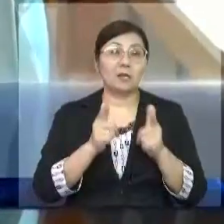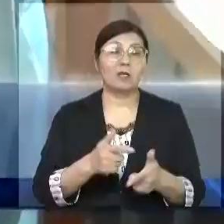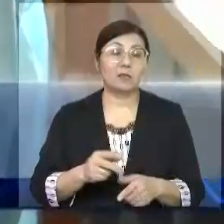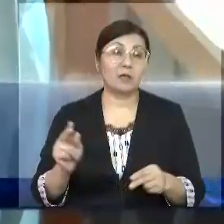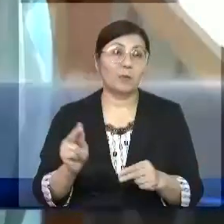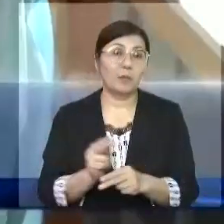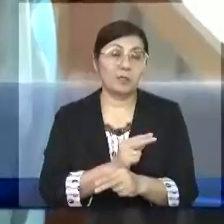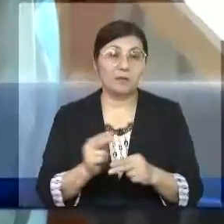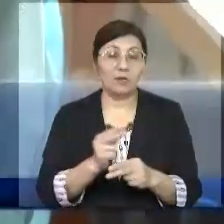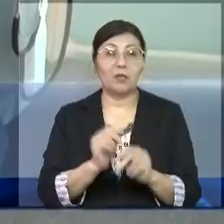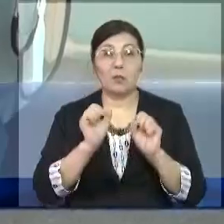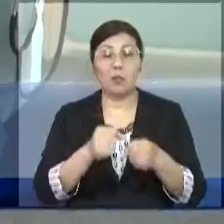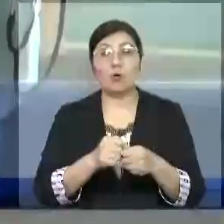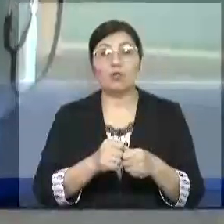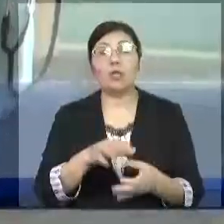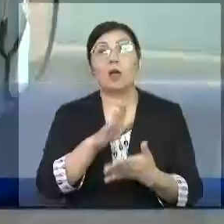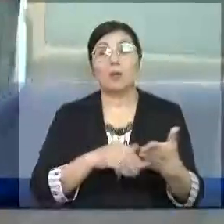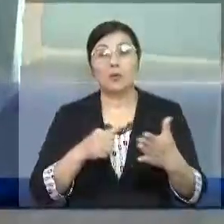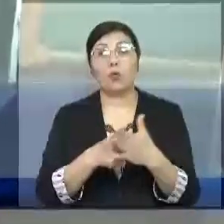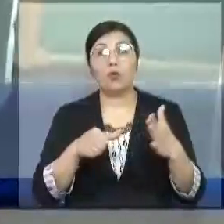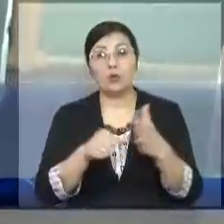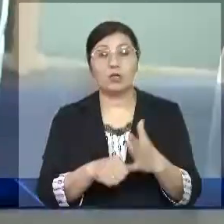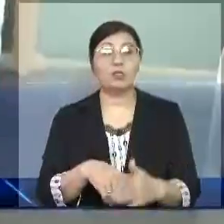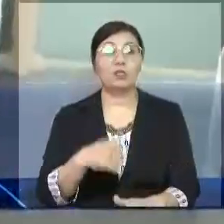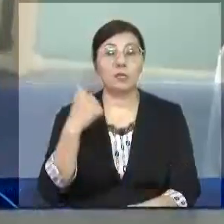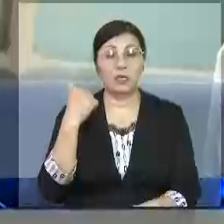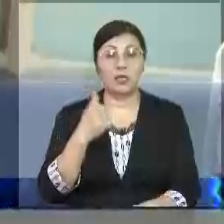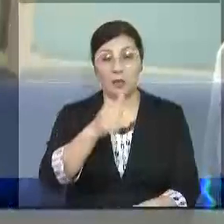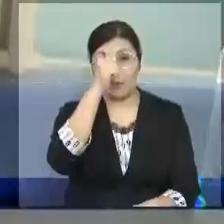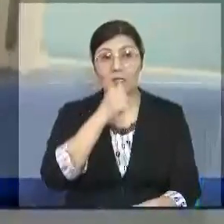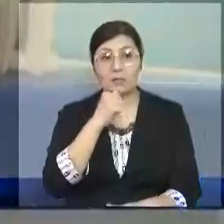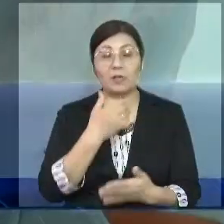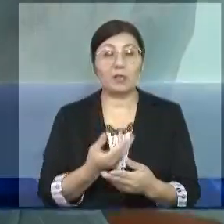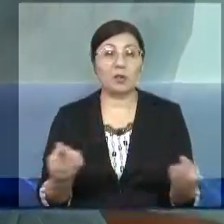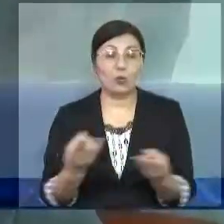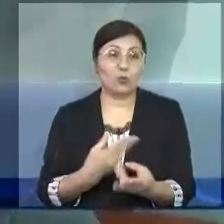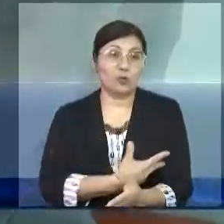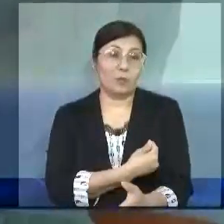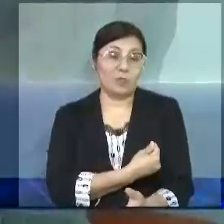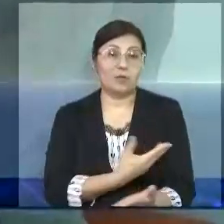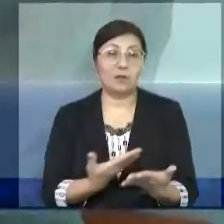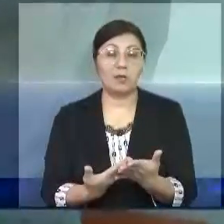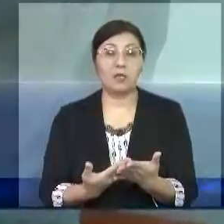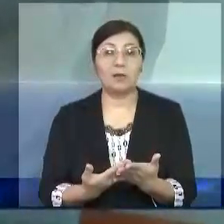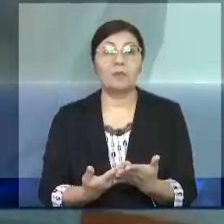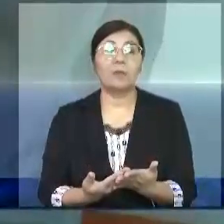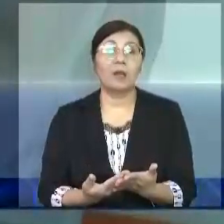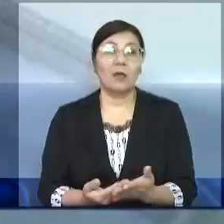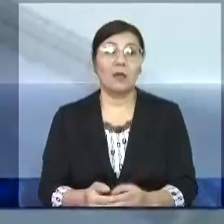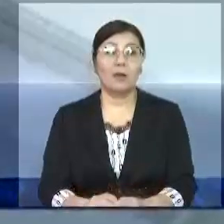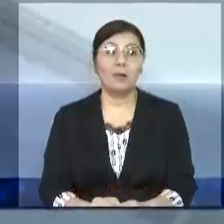выздоровление, которое может продолжаться до 6 месяцев. Верным способом профилактики коклюша является вакцинация, которую дети получают уже в первые месяцы